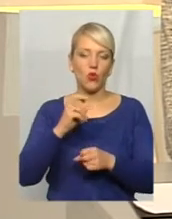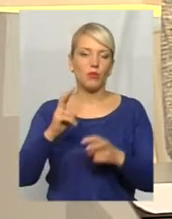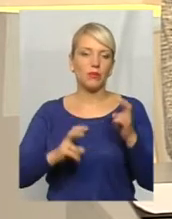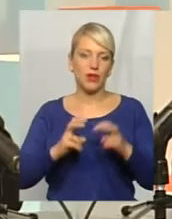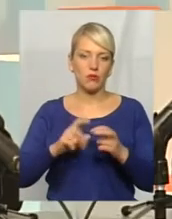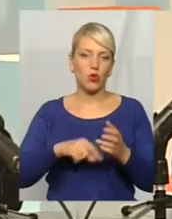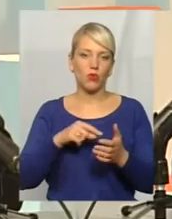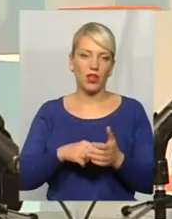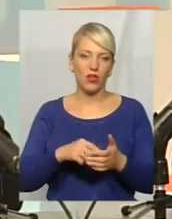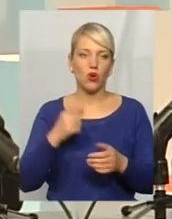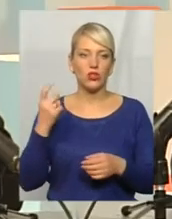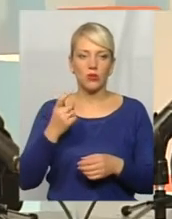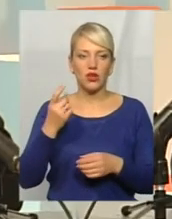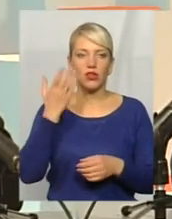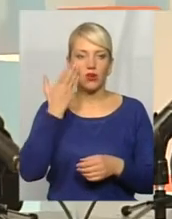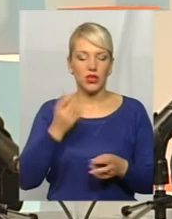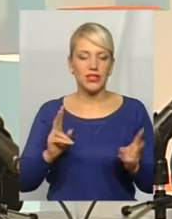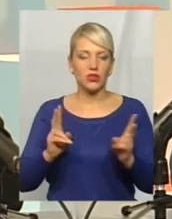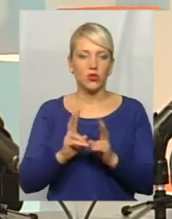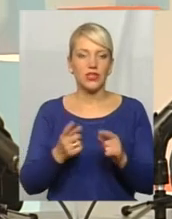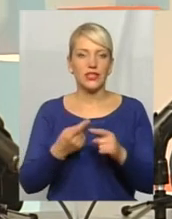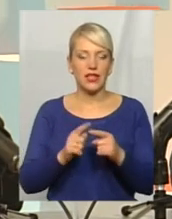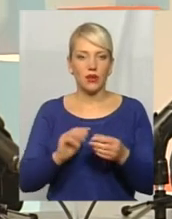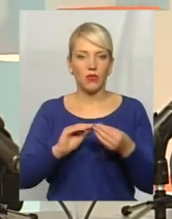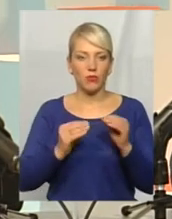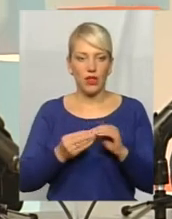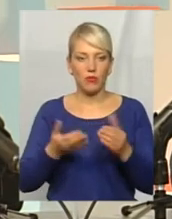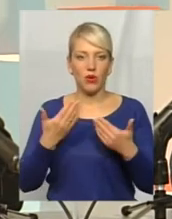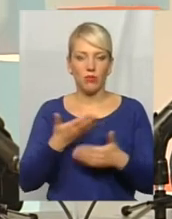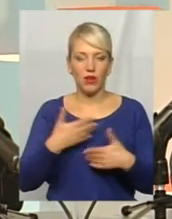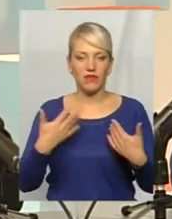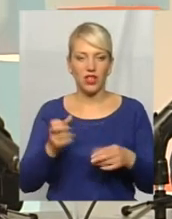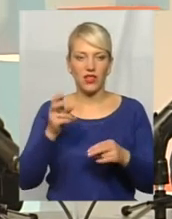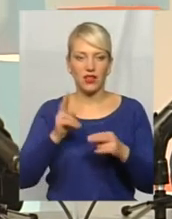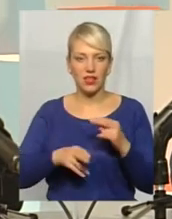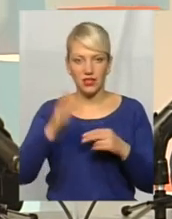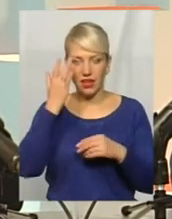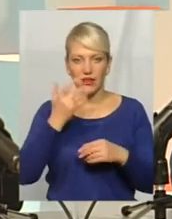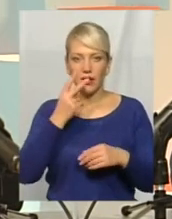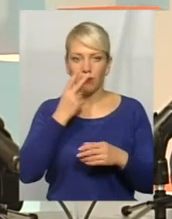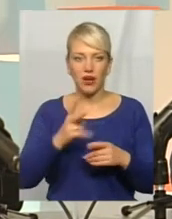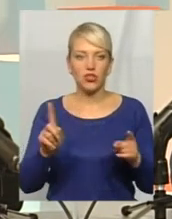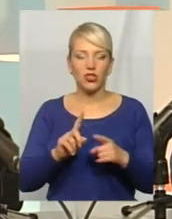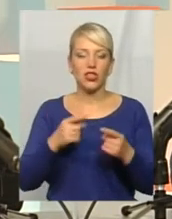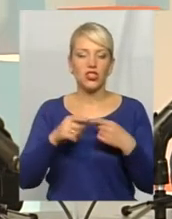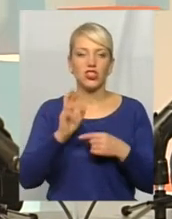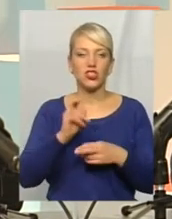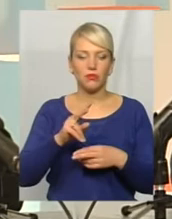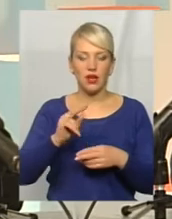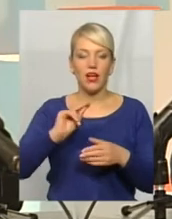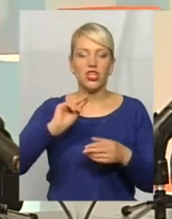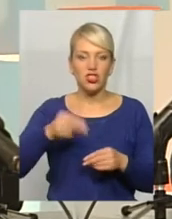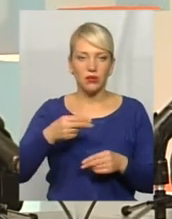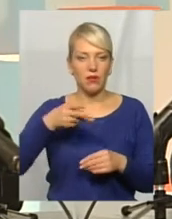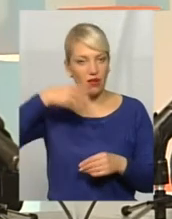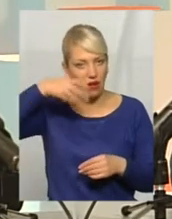господарства. Коли зіткнулися з цією проблемою, ми вже на кінець літа бачили, що інакше, ніж камерами, якісними